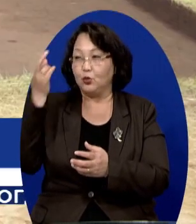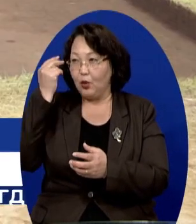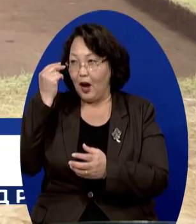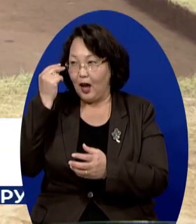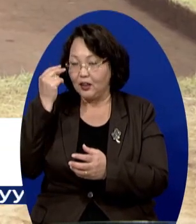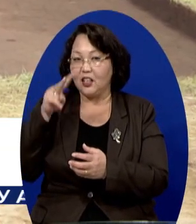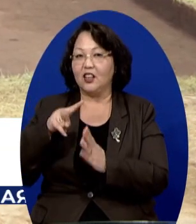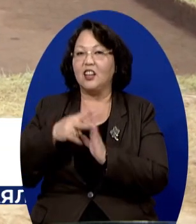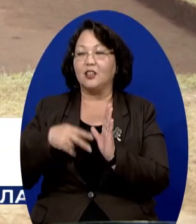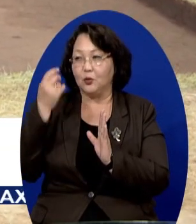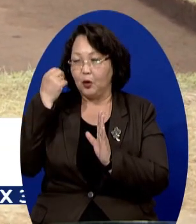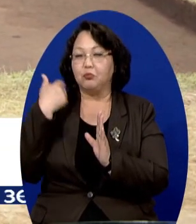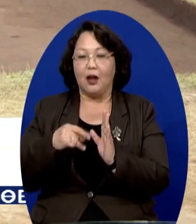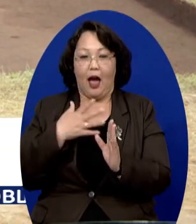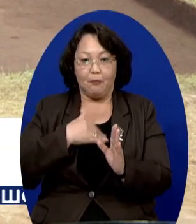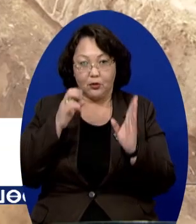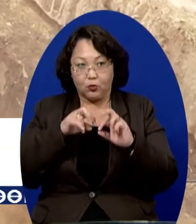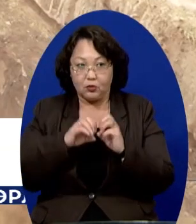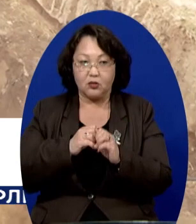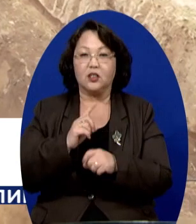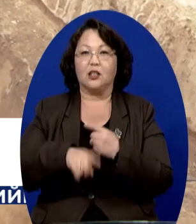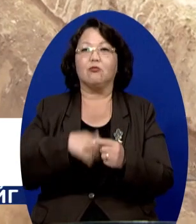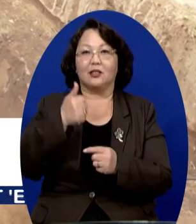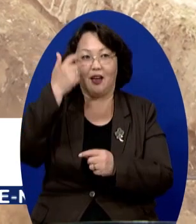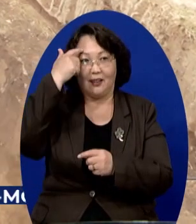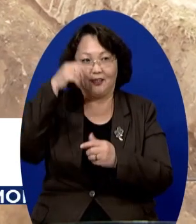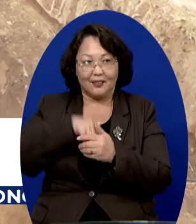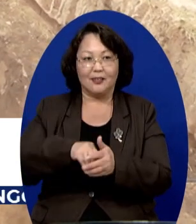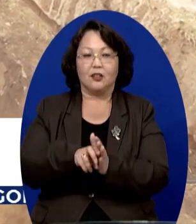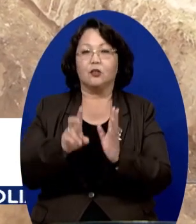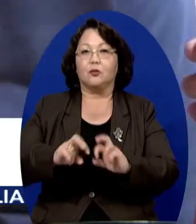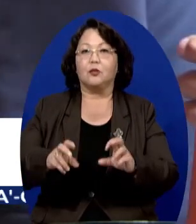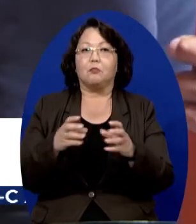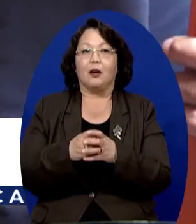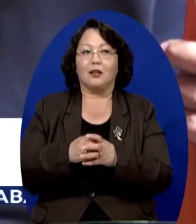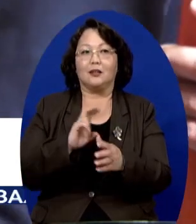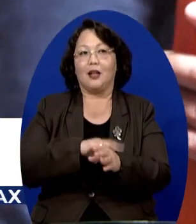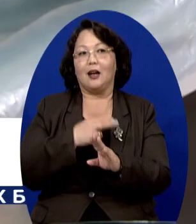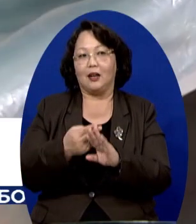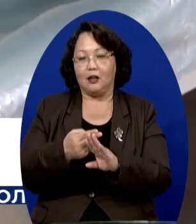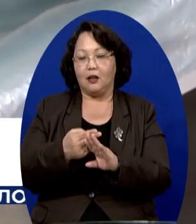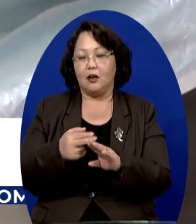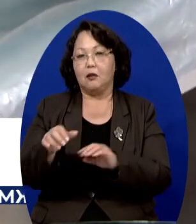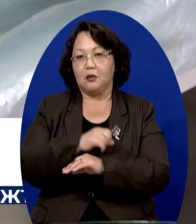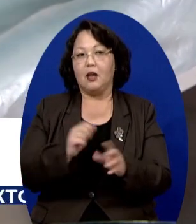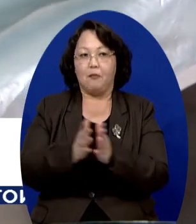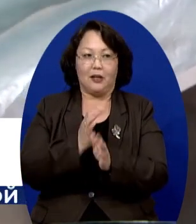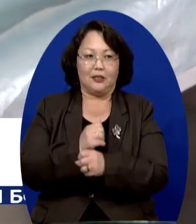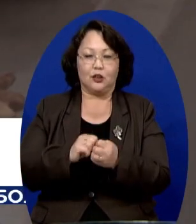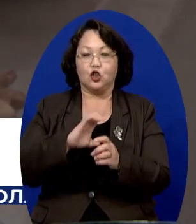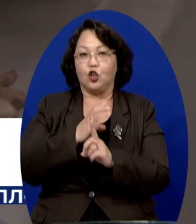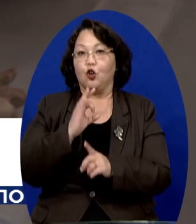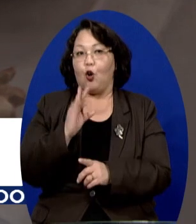хэлмээр. Бунханд булшийг судлахад аюулгүй байдлыг хангам бэхлэгээ хийх асуудлыг судалгааны багийнхан Дархуул аймагт хамтран хөрвүүлжээ. Мөн соёлын